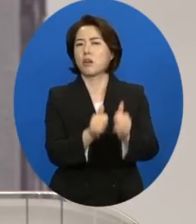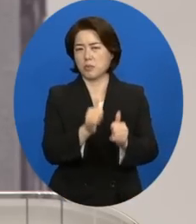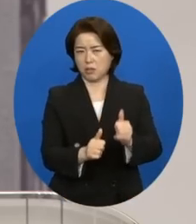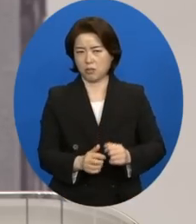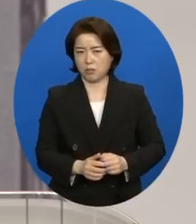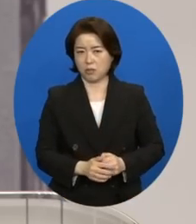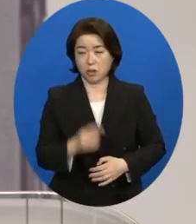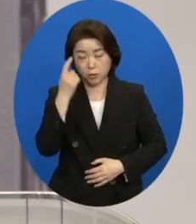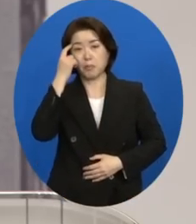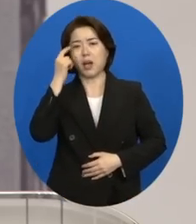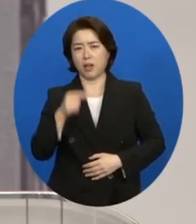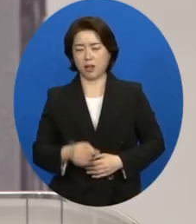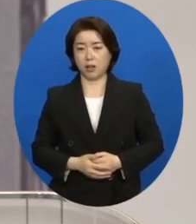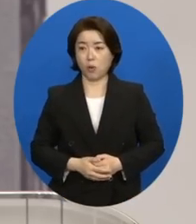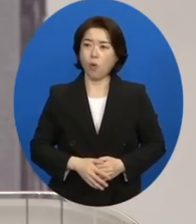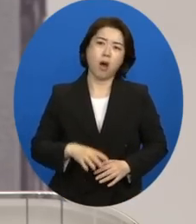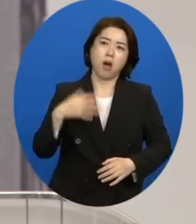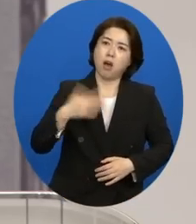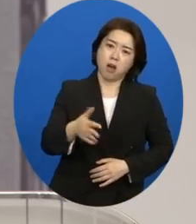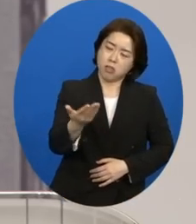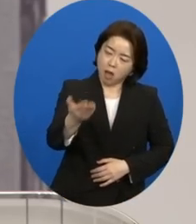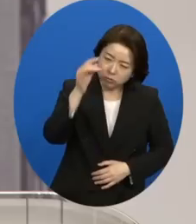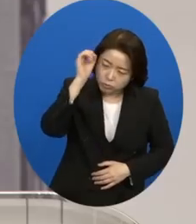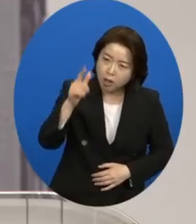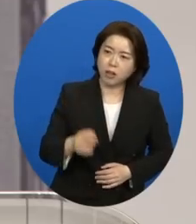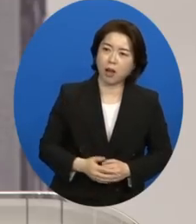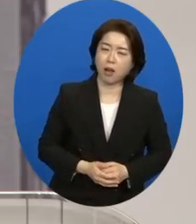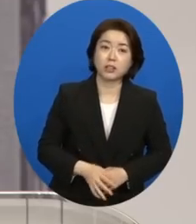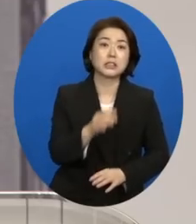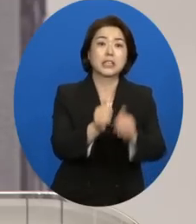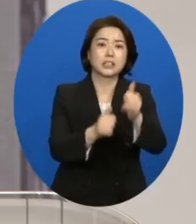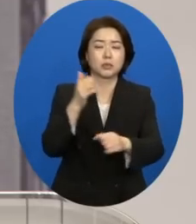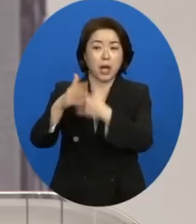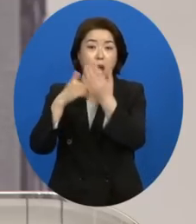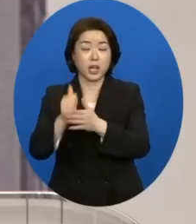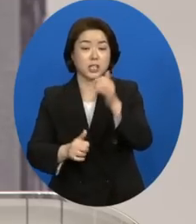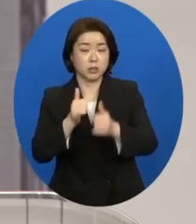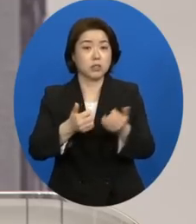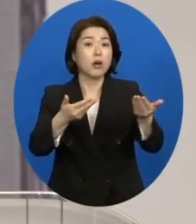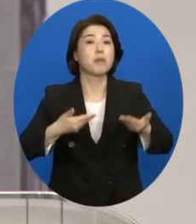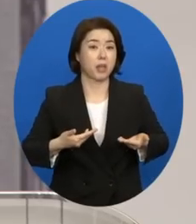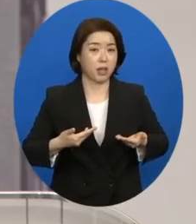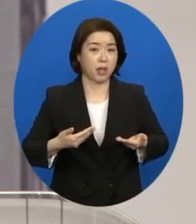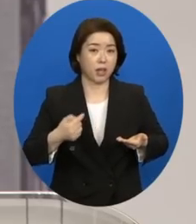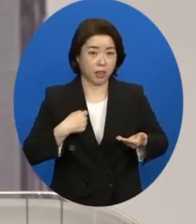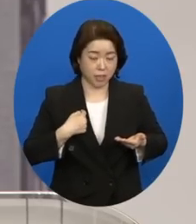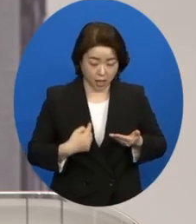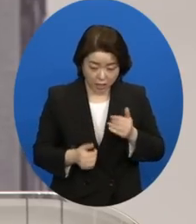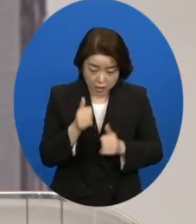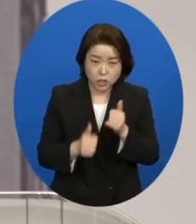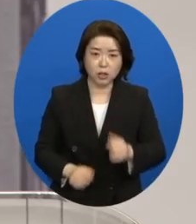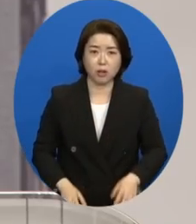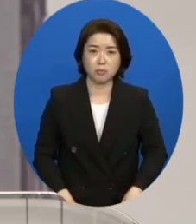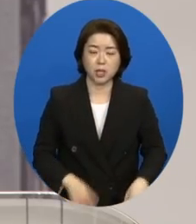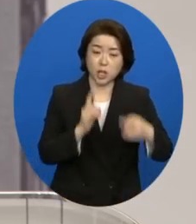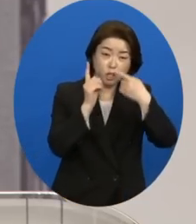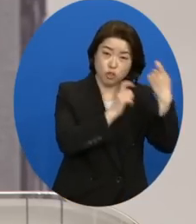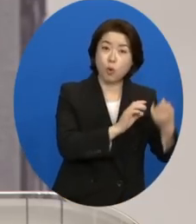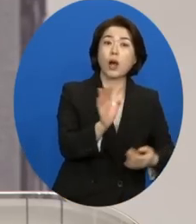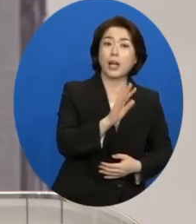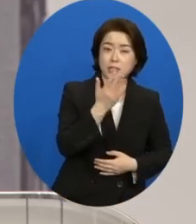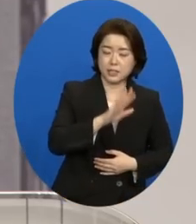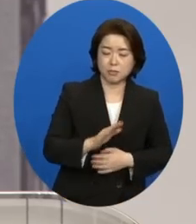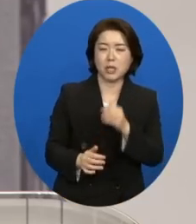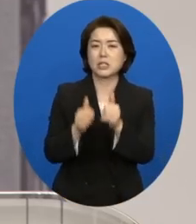당신 대단한 거 같은데요 이러 할 때 그게 시험이라고 하나님은 시험하십니다 우리를 유혹하지 않지만 우리